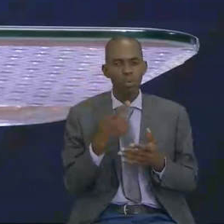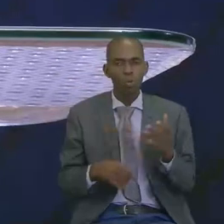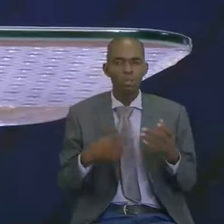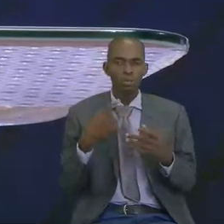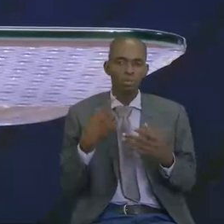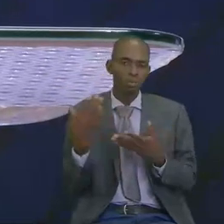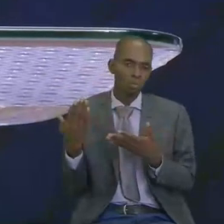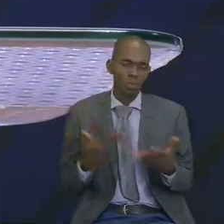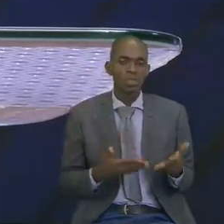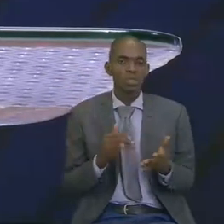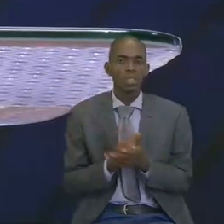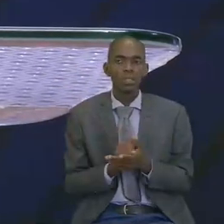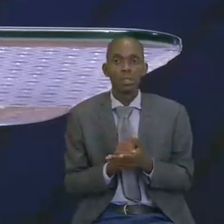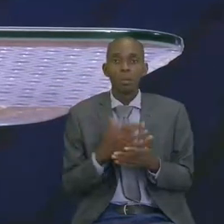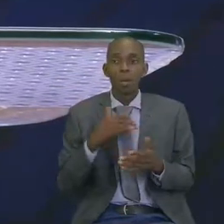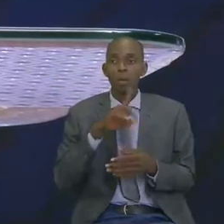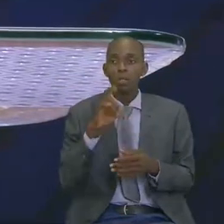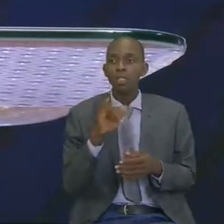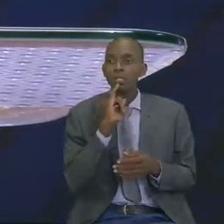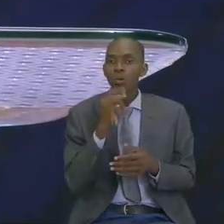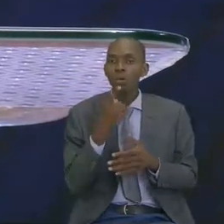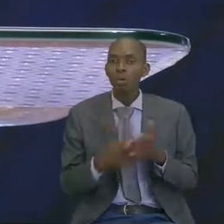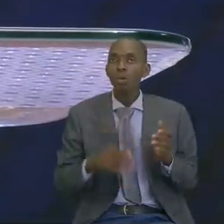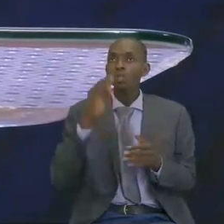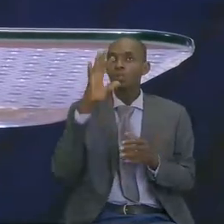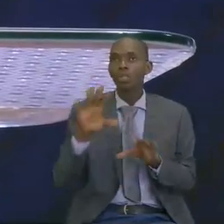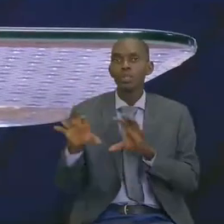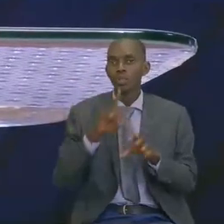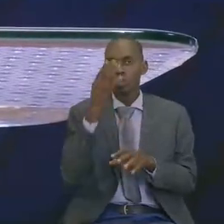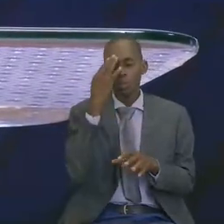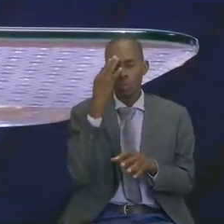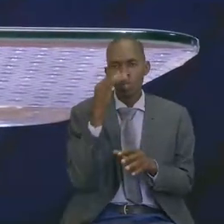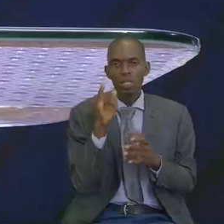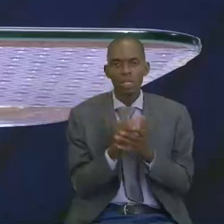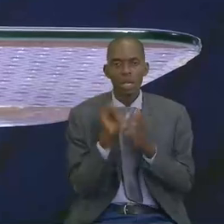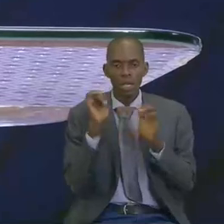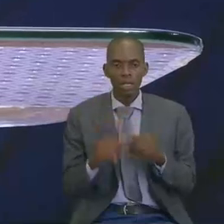métamorphoser en mains d'animal. La question est que